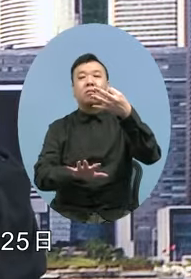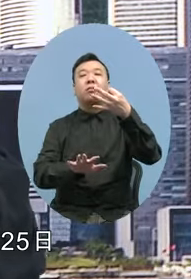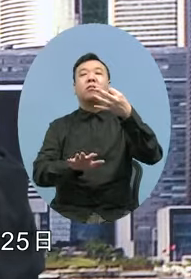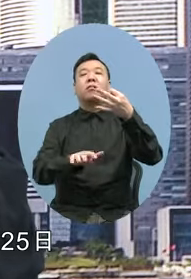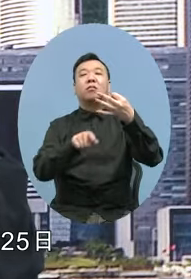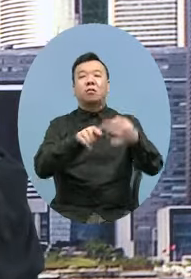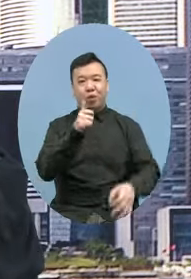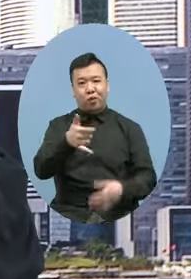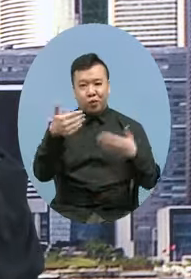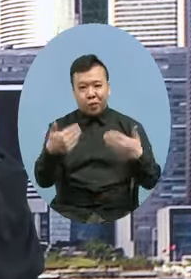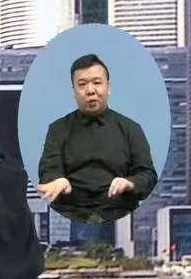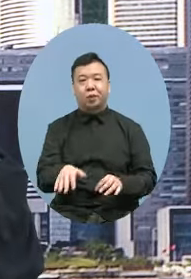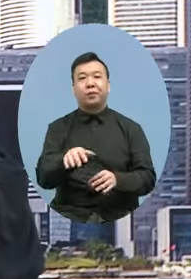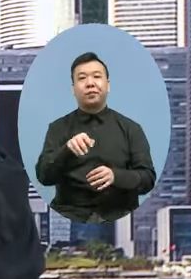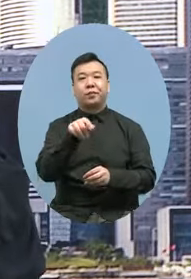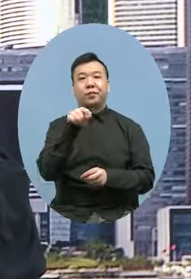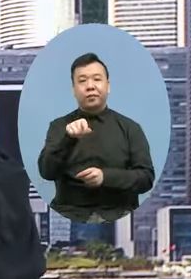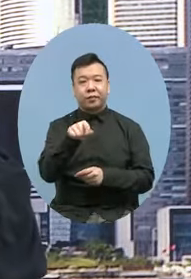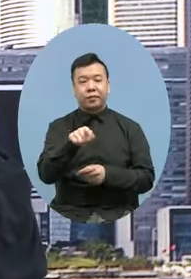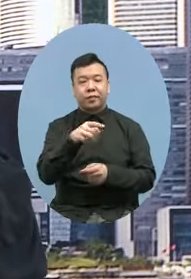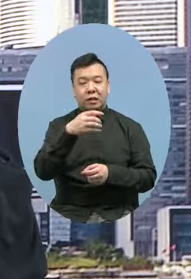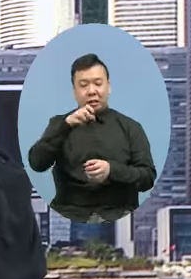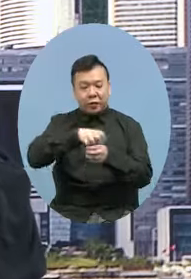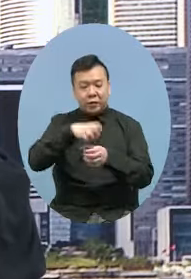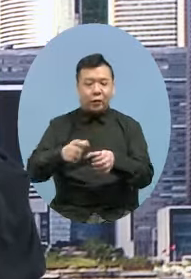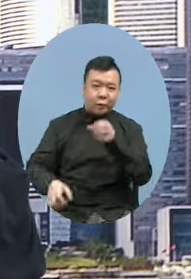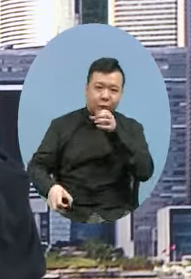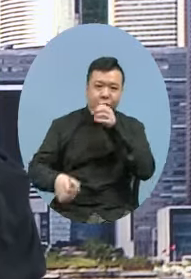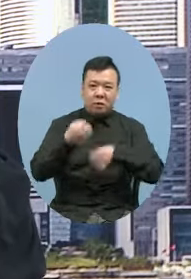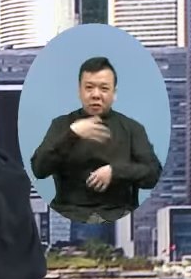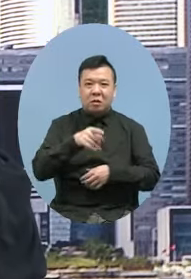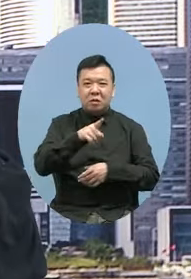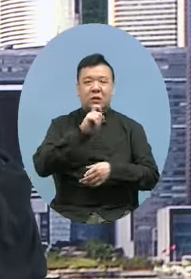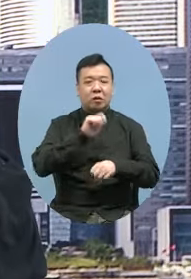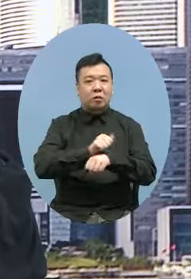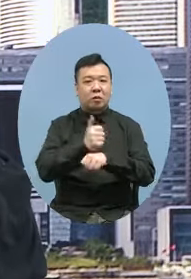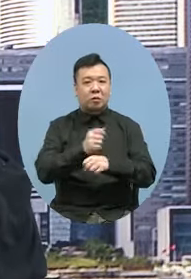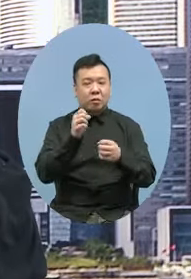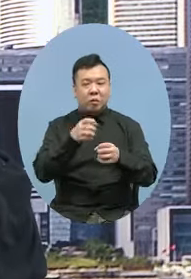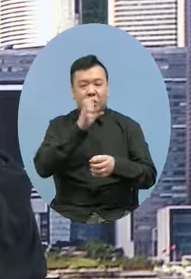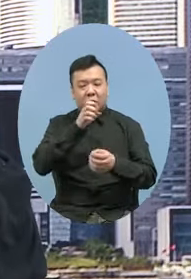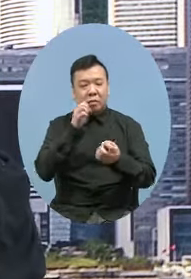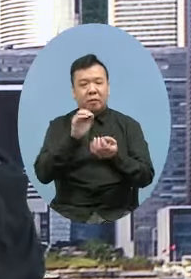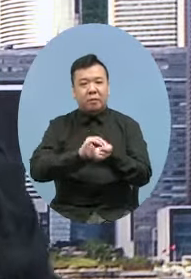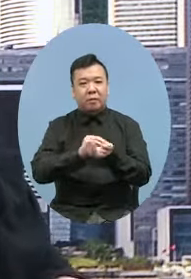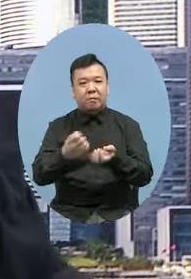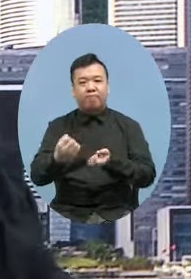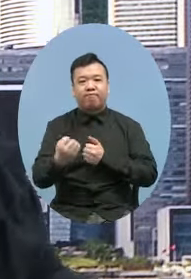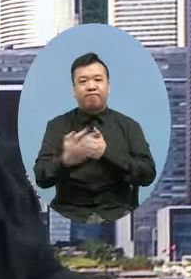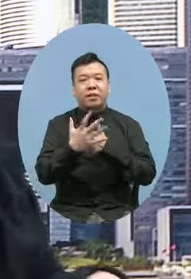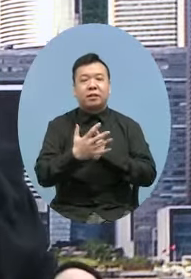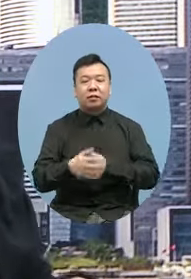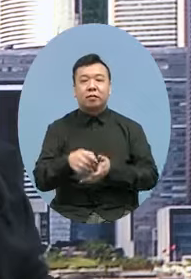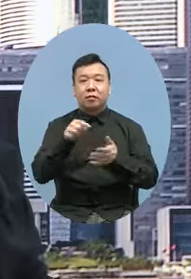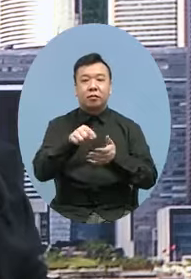25日啊，咁都去過唔同地方嘅酒吧嘅。咁可能都喺嗰度有機會有受感染嘅情況。